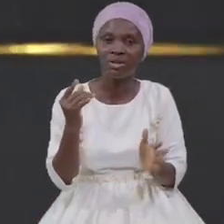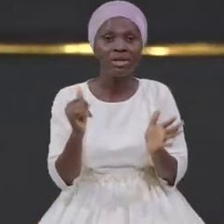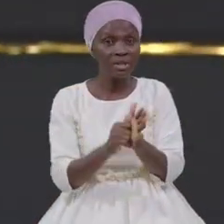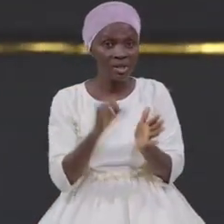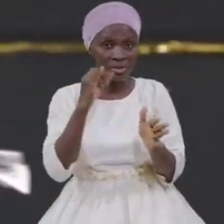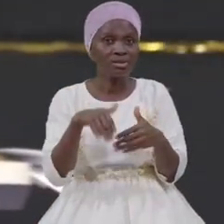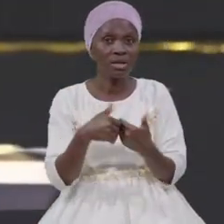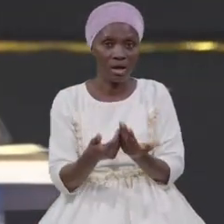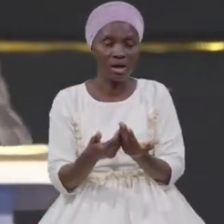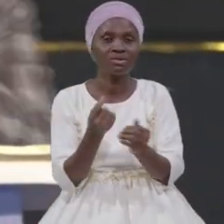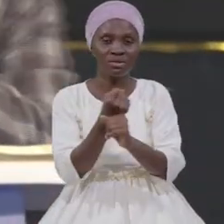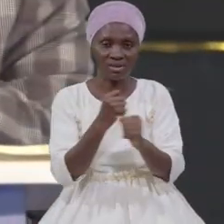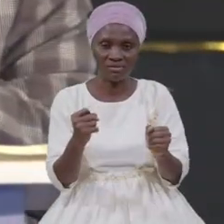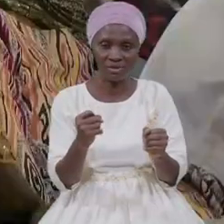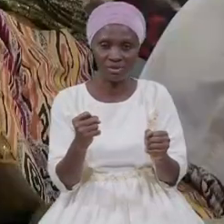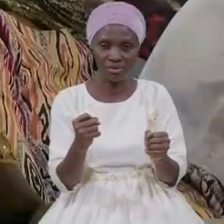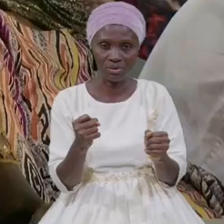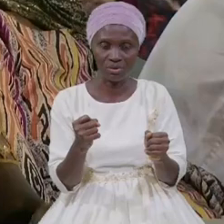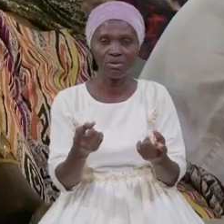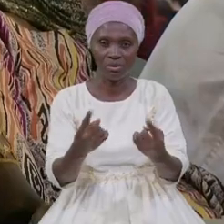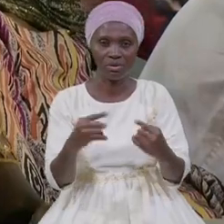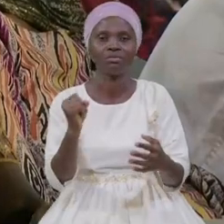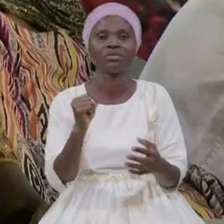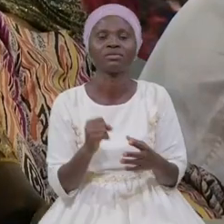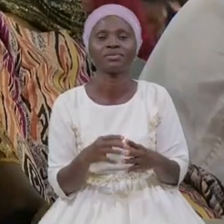ça, le salut vient.